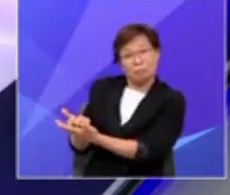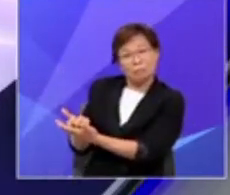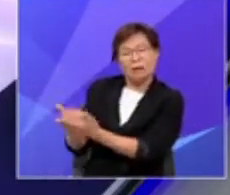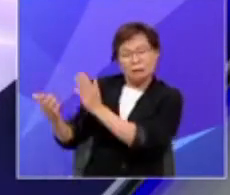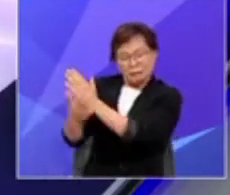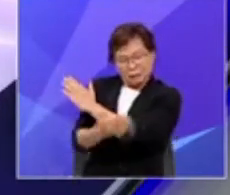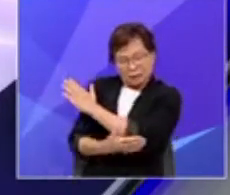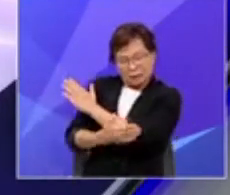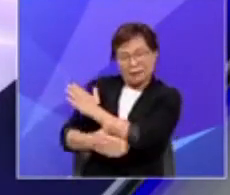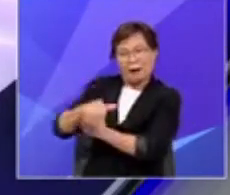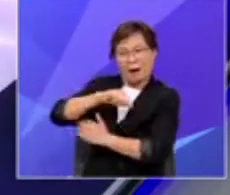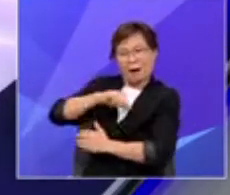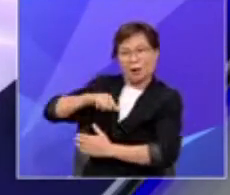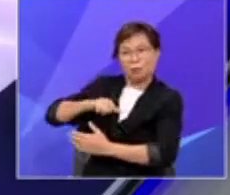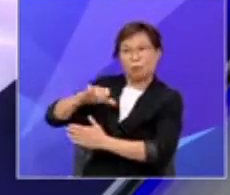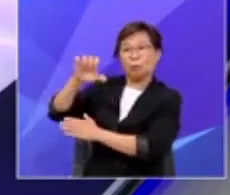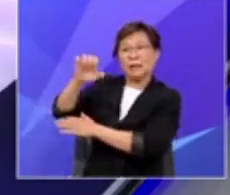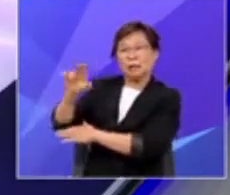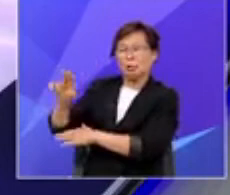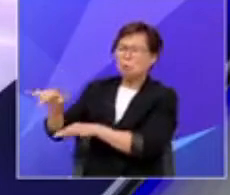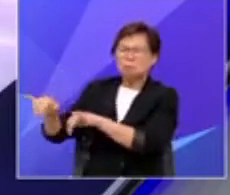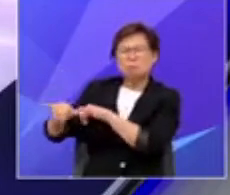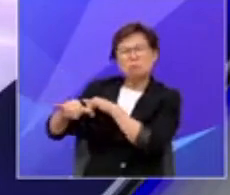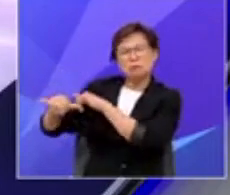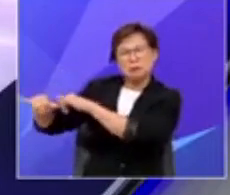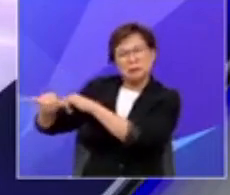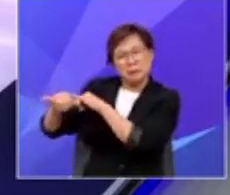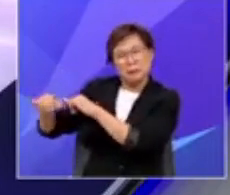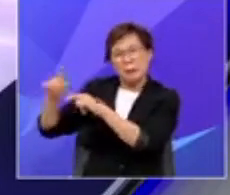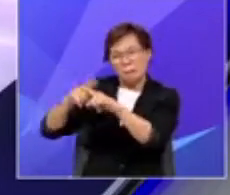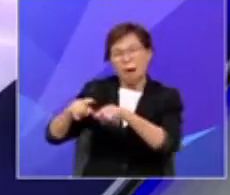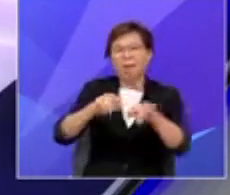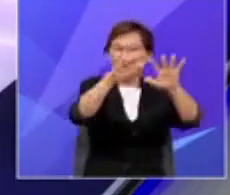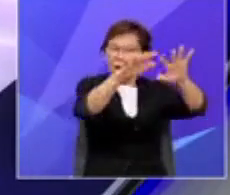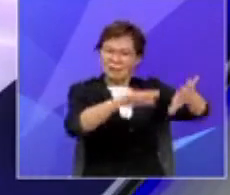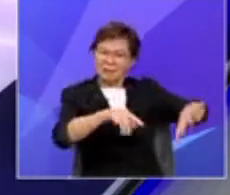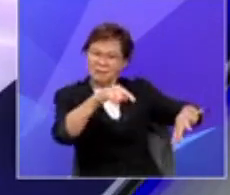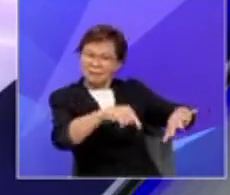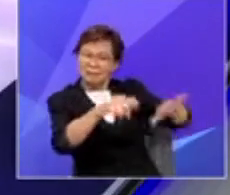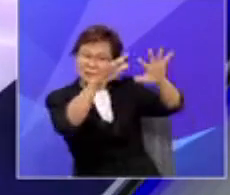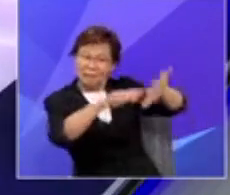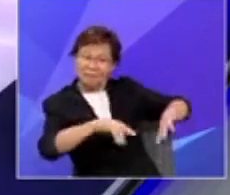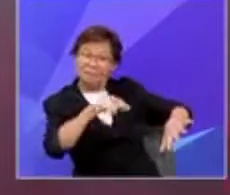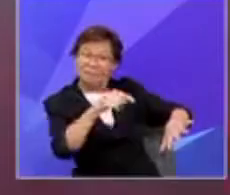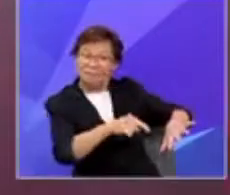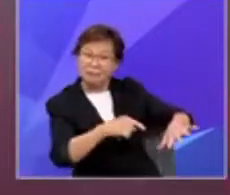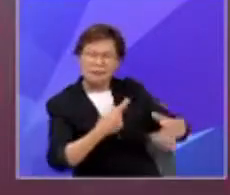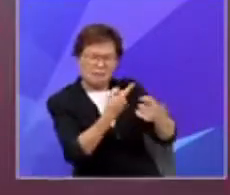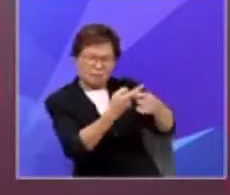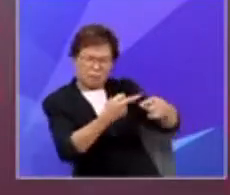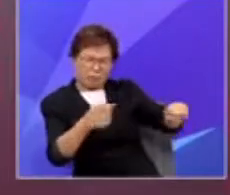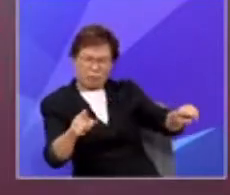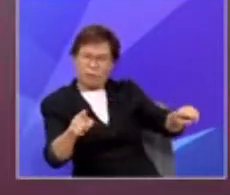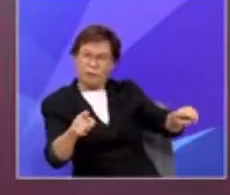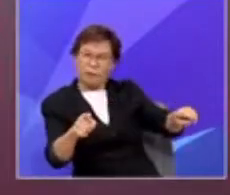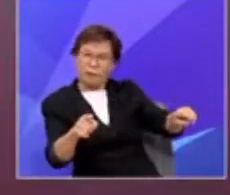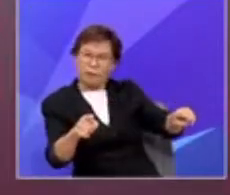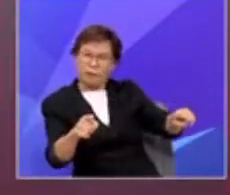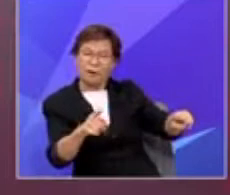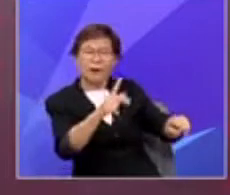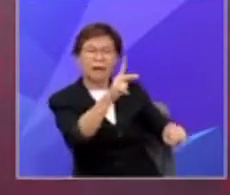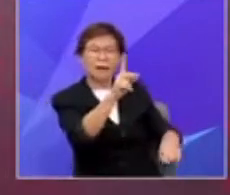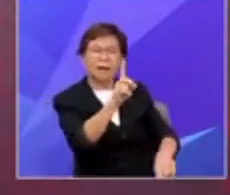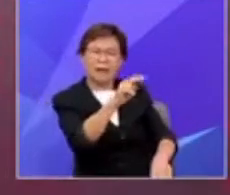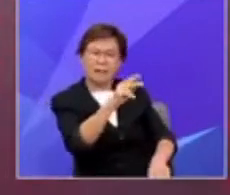negara-negara anggota itu lebih kurang sama tetapi di Asean ini ada jurang eh